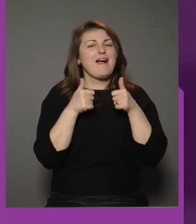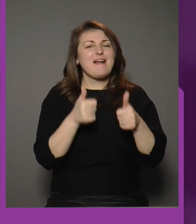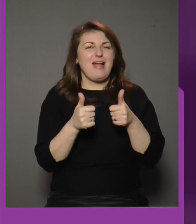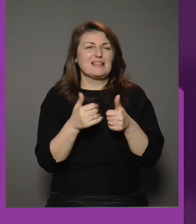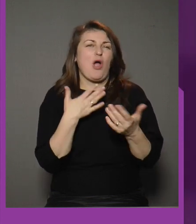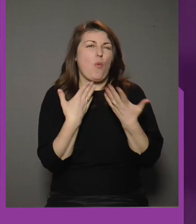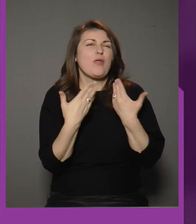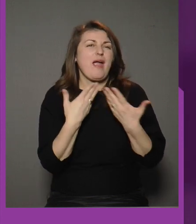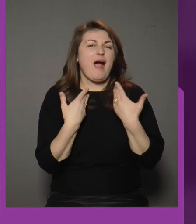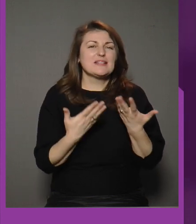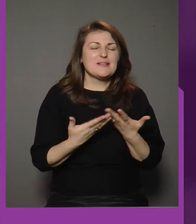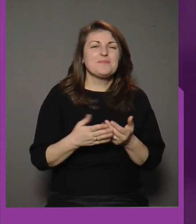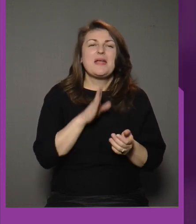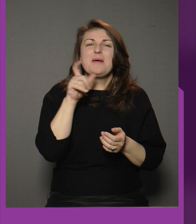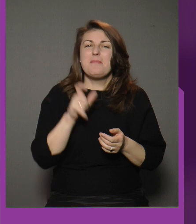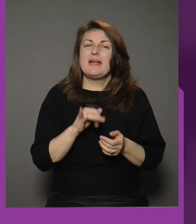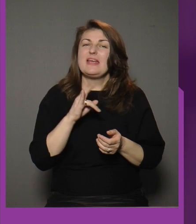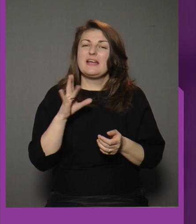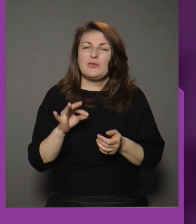комунікація. Пані Ірино, ну,